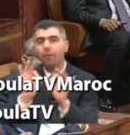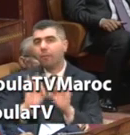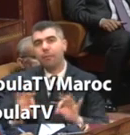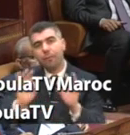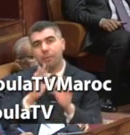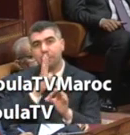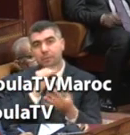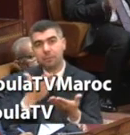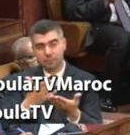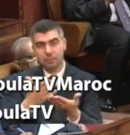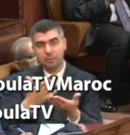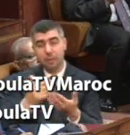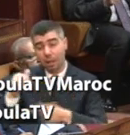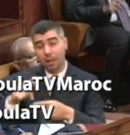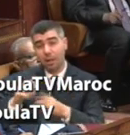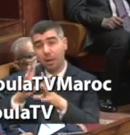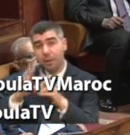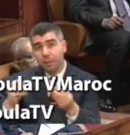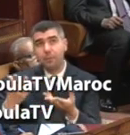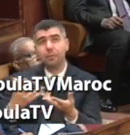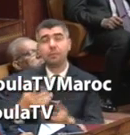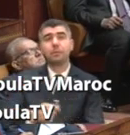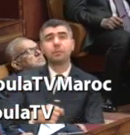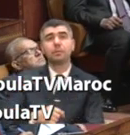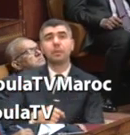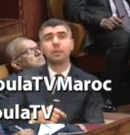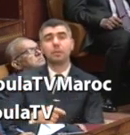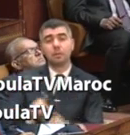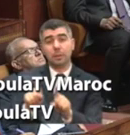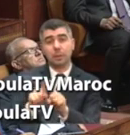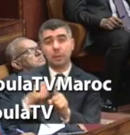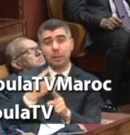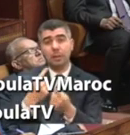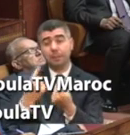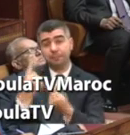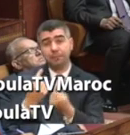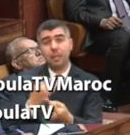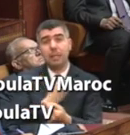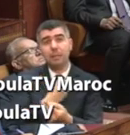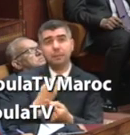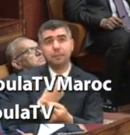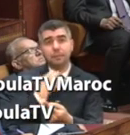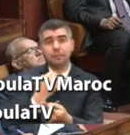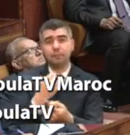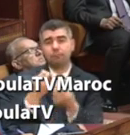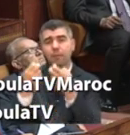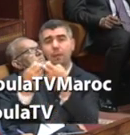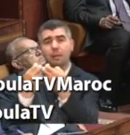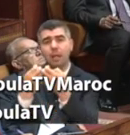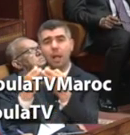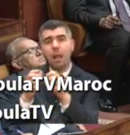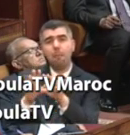الوزير، الخصاص مهويل، الشيء اللي كيجعل على أن كاين بعض التخصصات مثلا إقليم الحامنة،